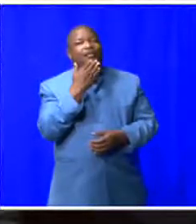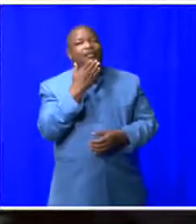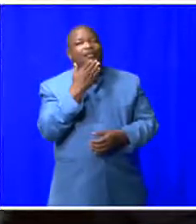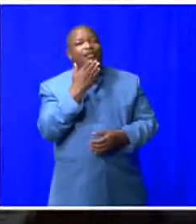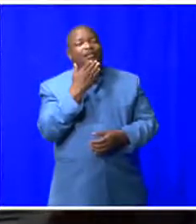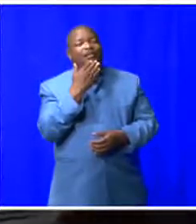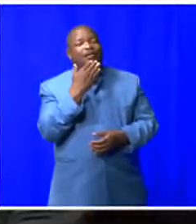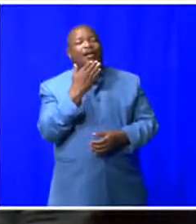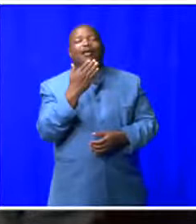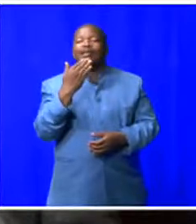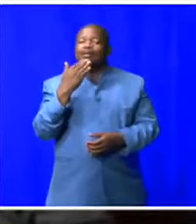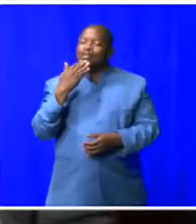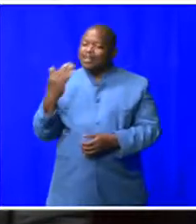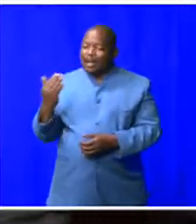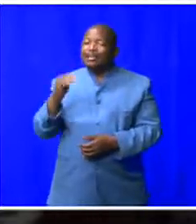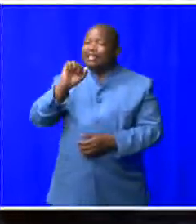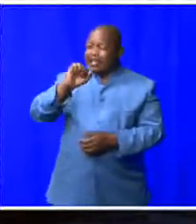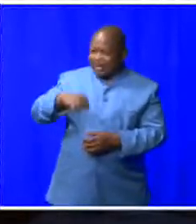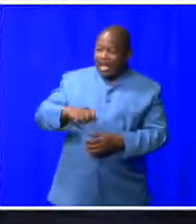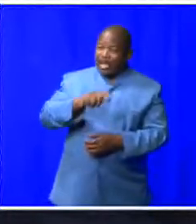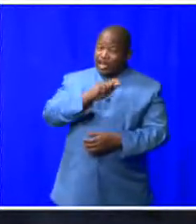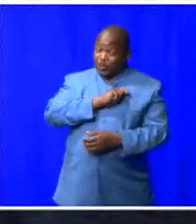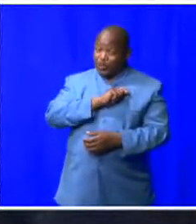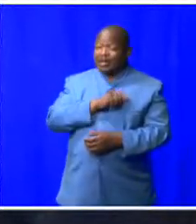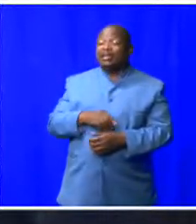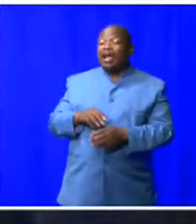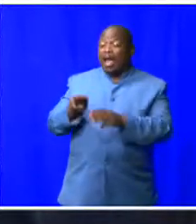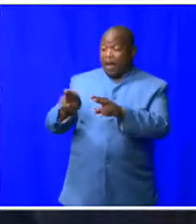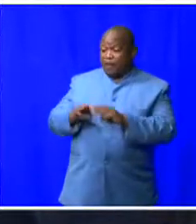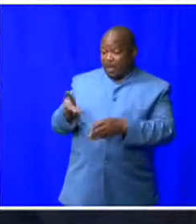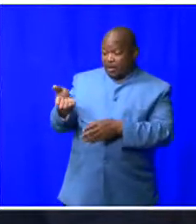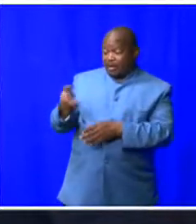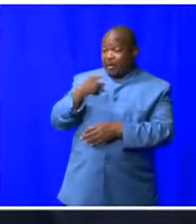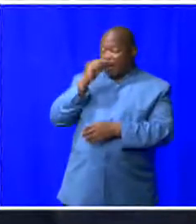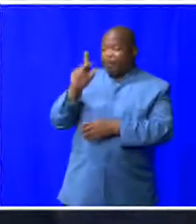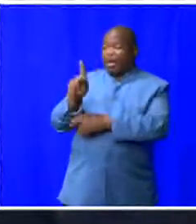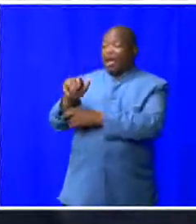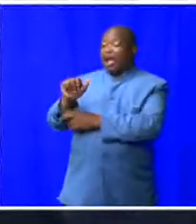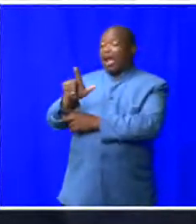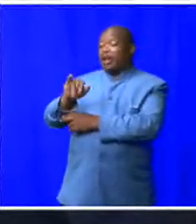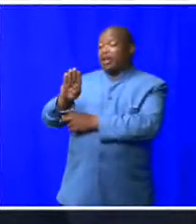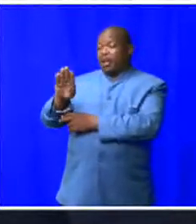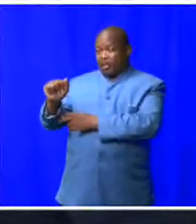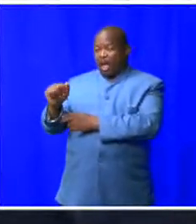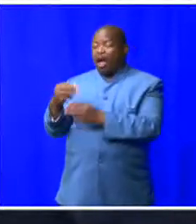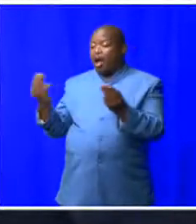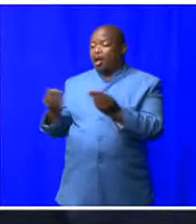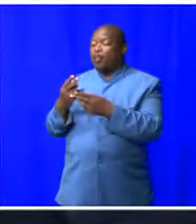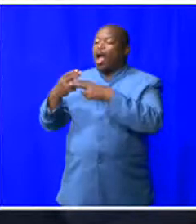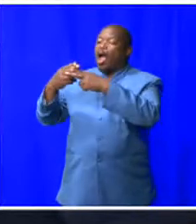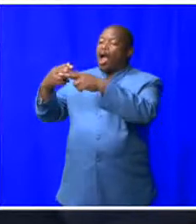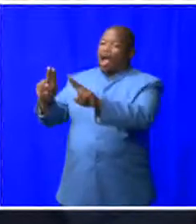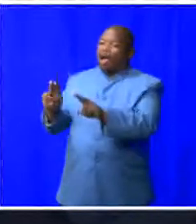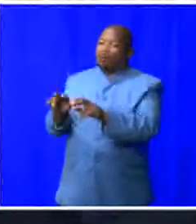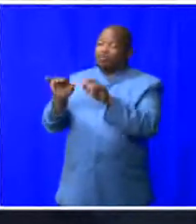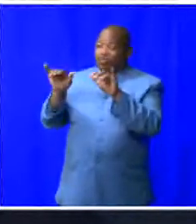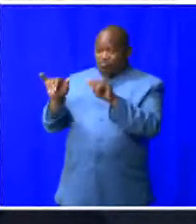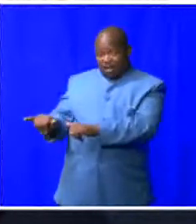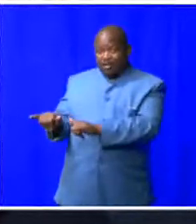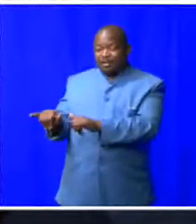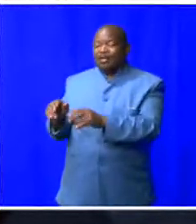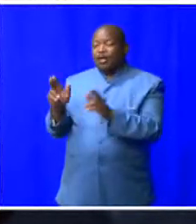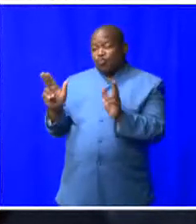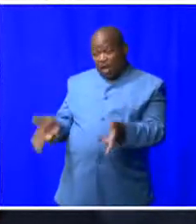sivele sinyendi sisekhona ngaphandle kepha sithana sifika thine la kalangolo tjeni sakhanza ukuthi sivele sinengi sesikhululekile